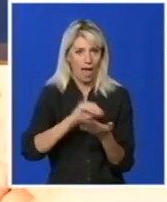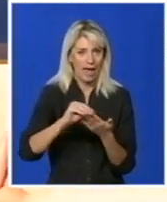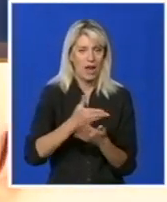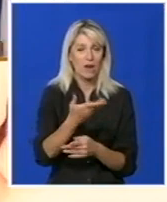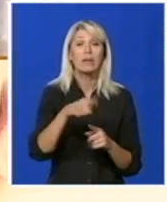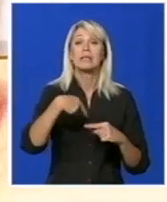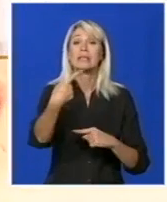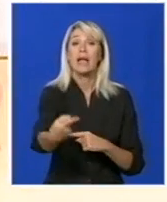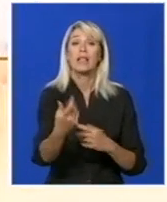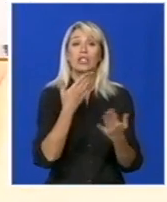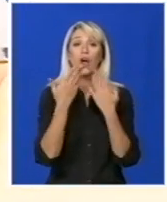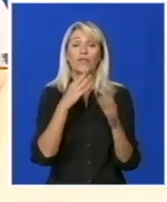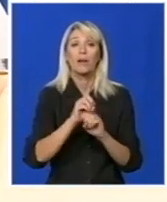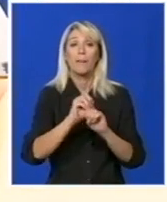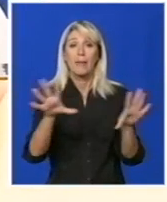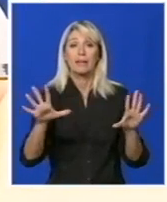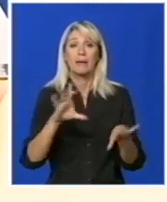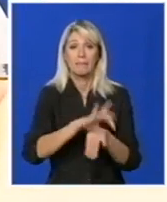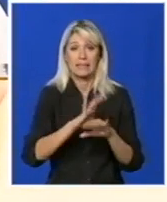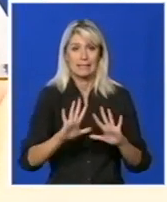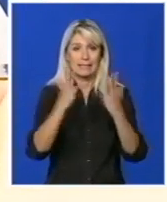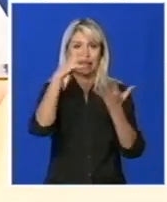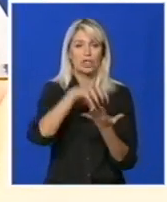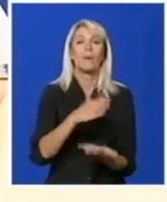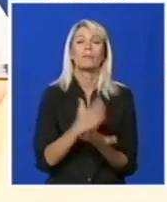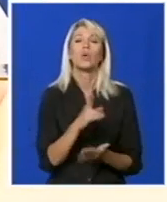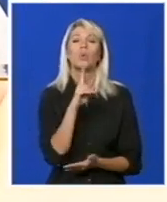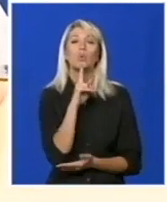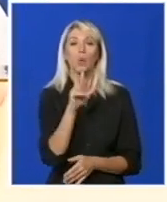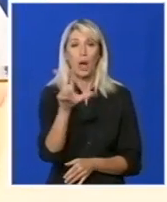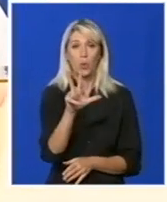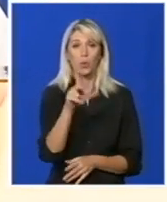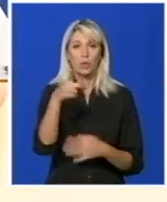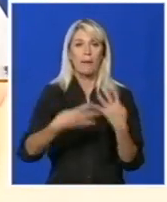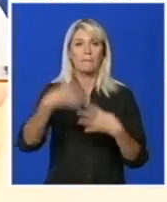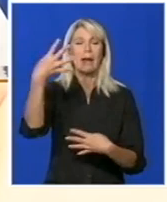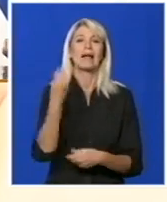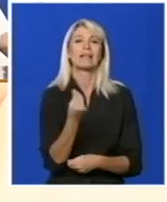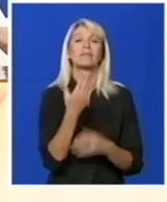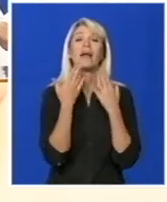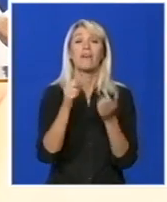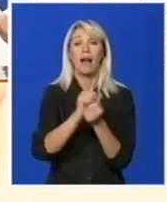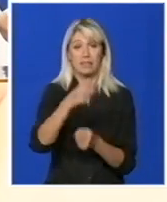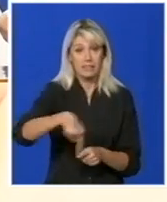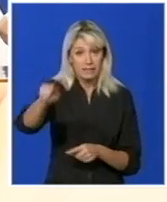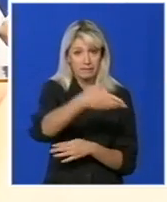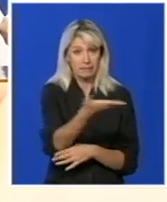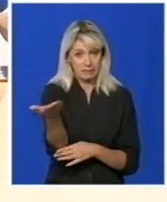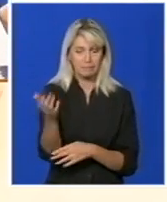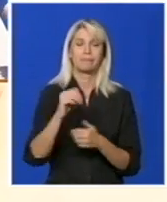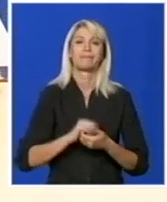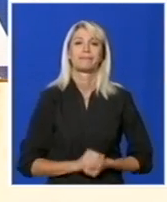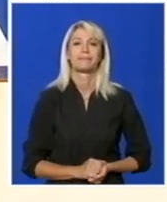Sledeća konferencija za medije Medicinskog kriznog štaba će biti utorak u 15 časova u Palati Srbije. Hvala svima.